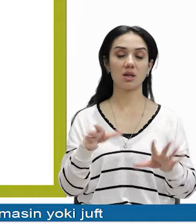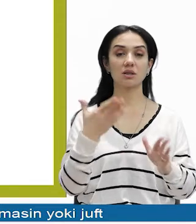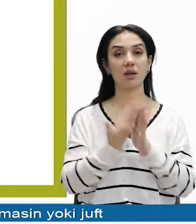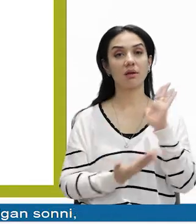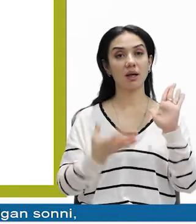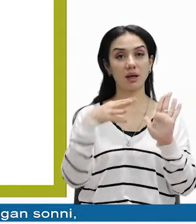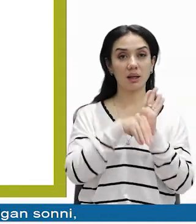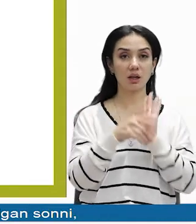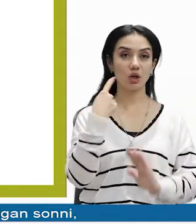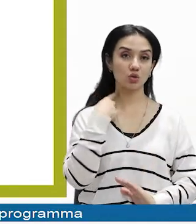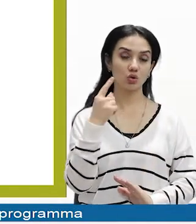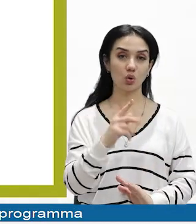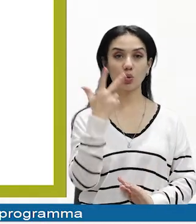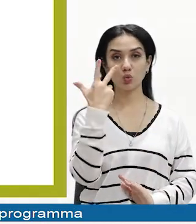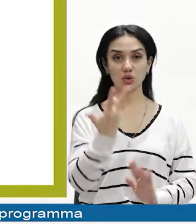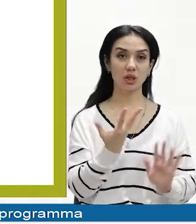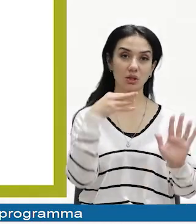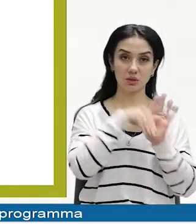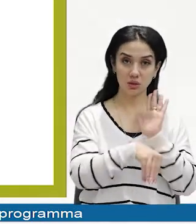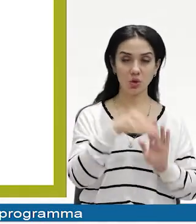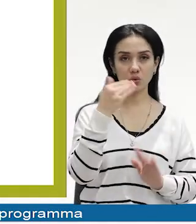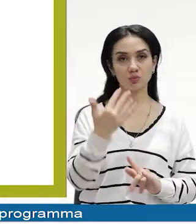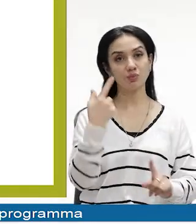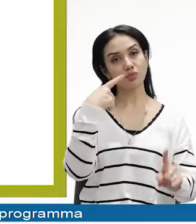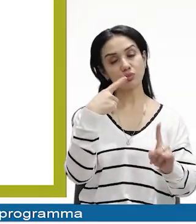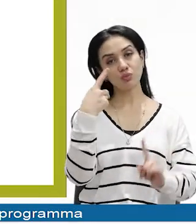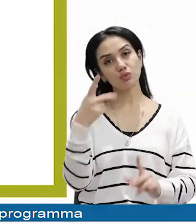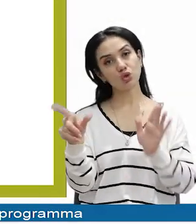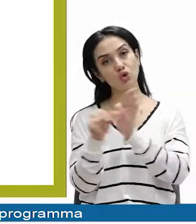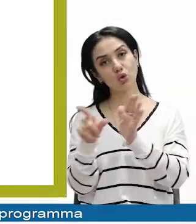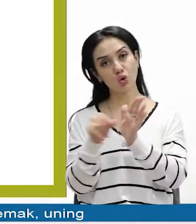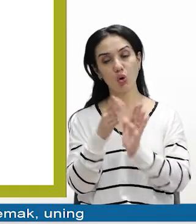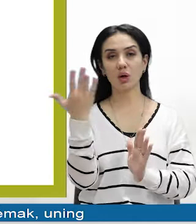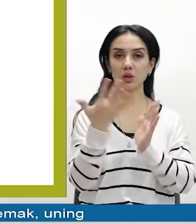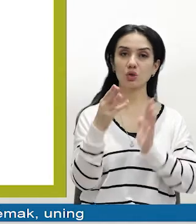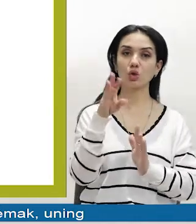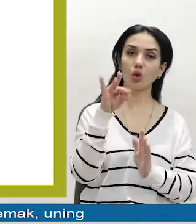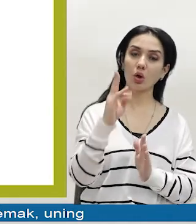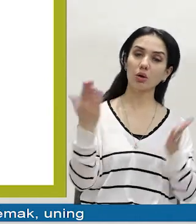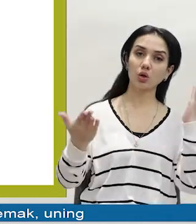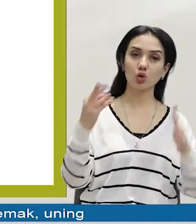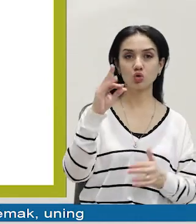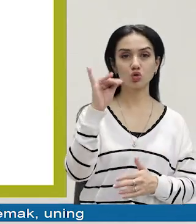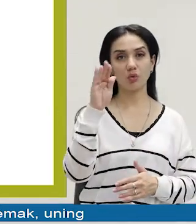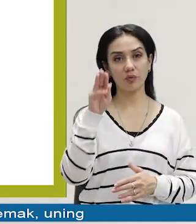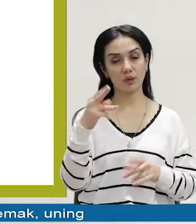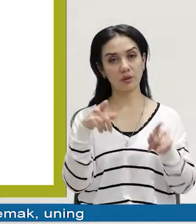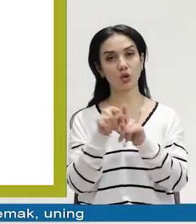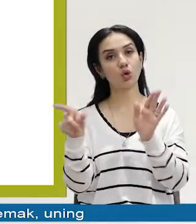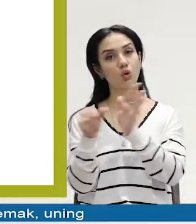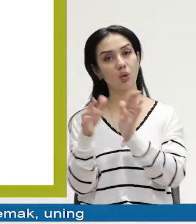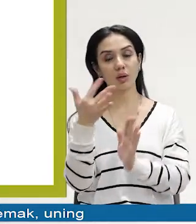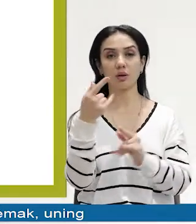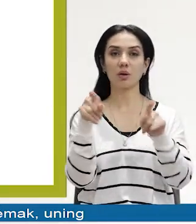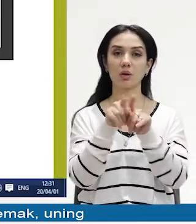kiritilgan sonni, masalan 3 kiritsak, 3 ni toq yoki juftligini aniqlab beruvchi programma tuzish kerak. Buning uchun biz if shart